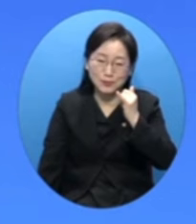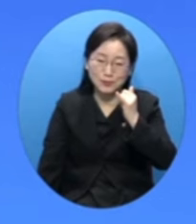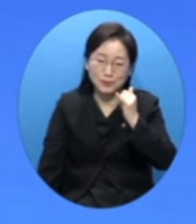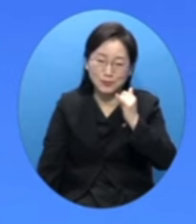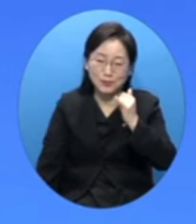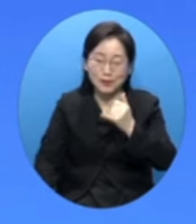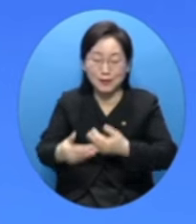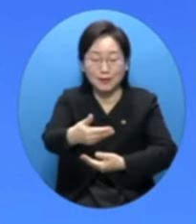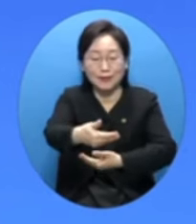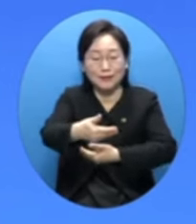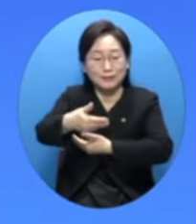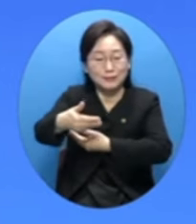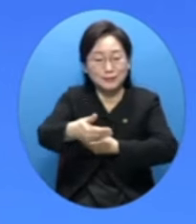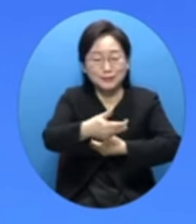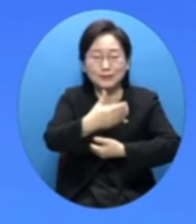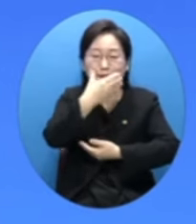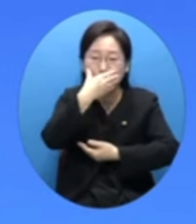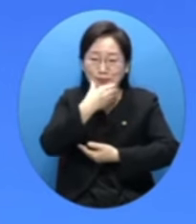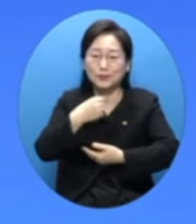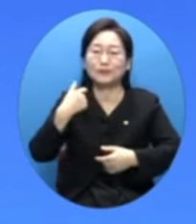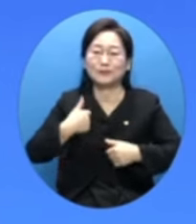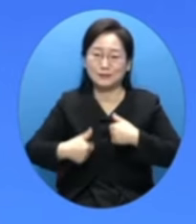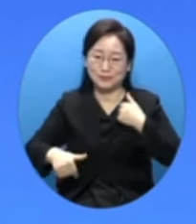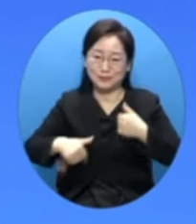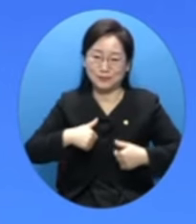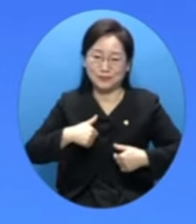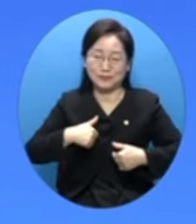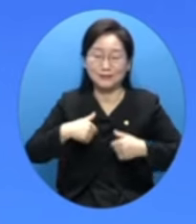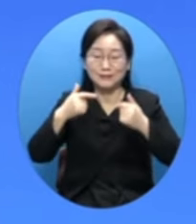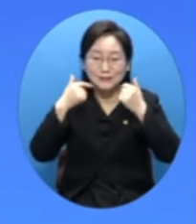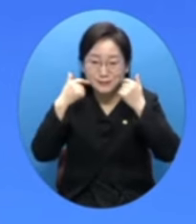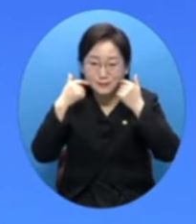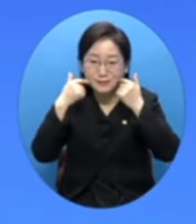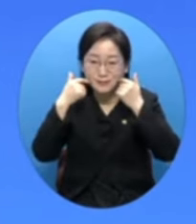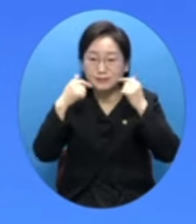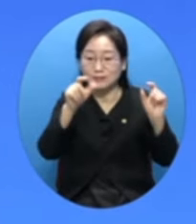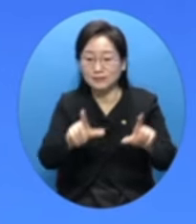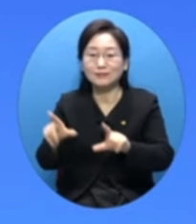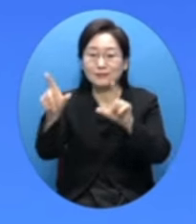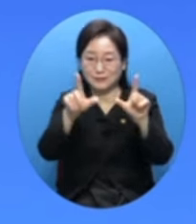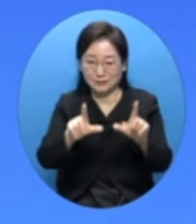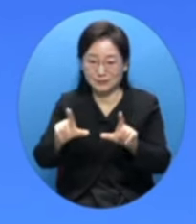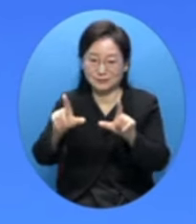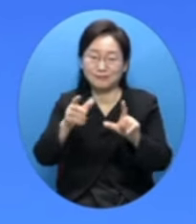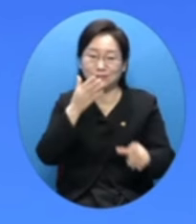행복하고 기쁘고 즐거운 삶을 살게 되는 것입니다.